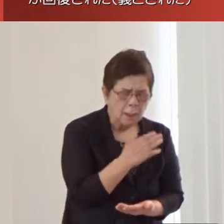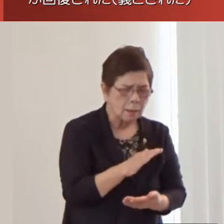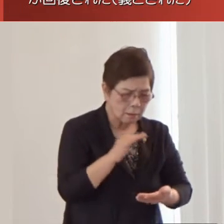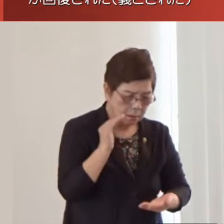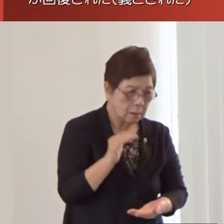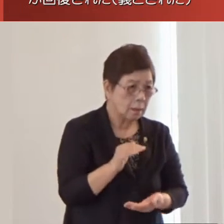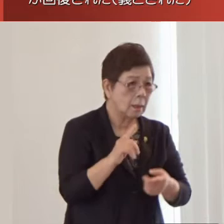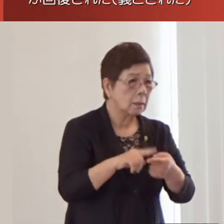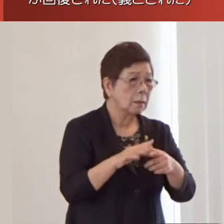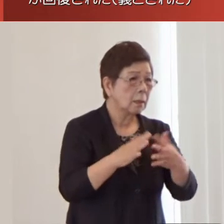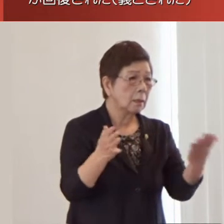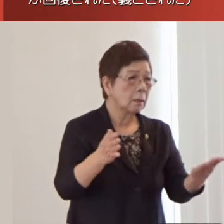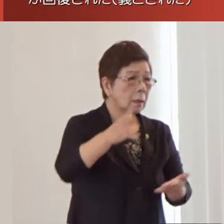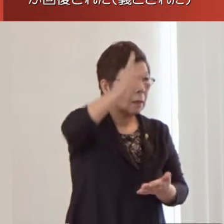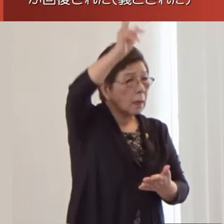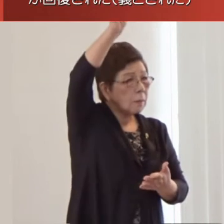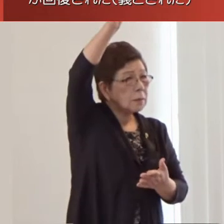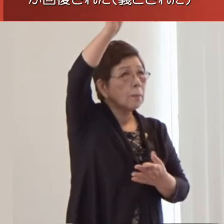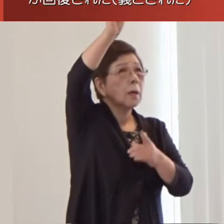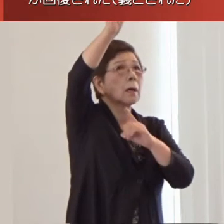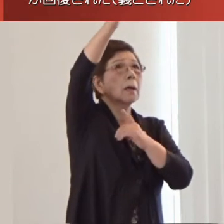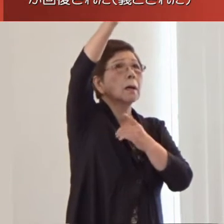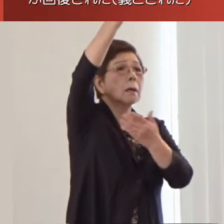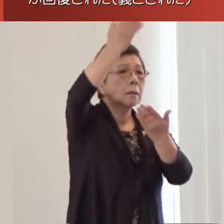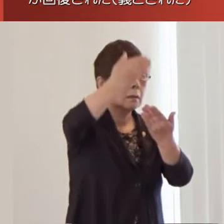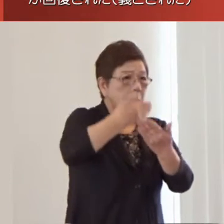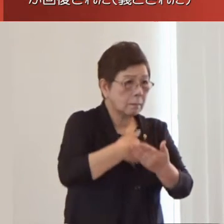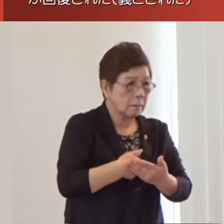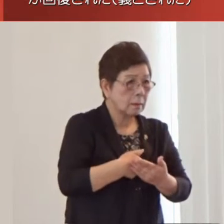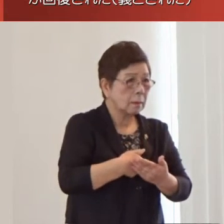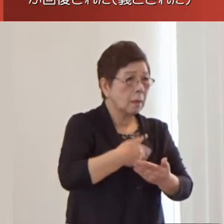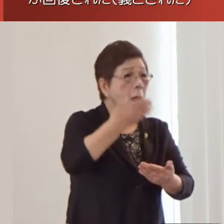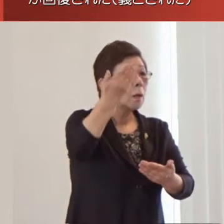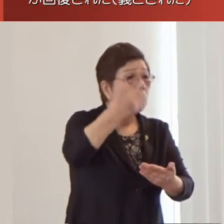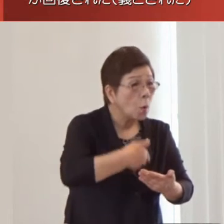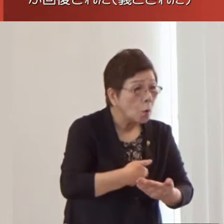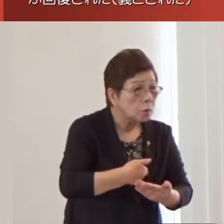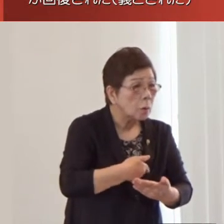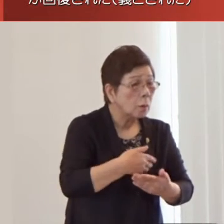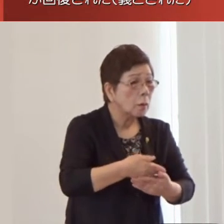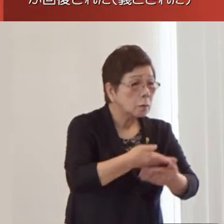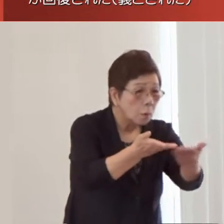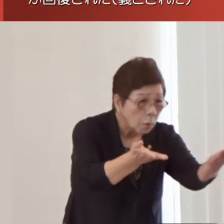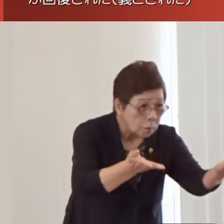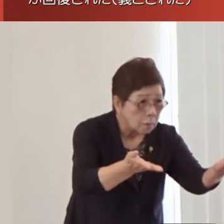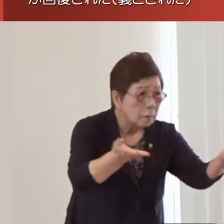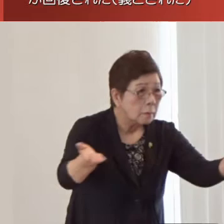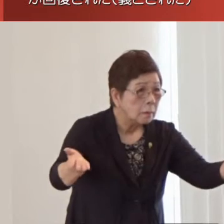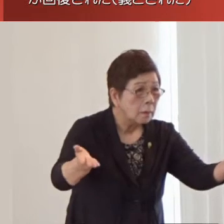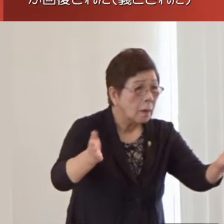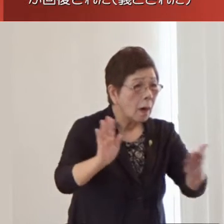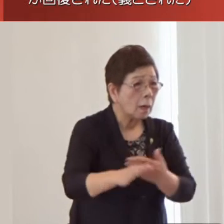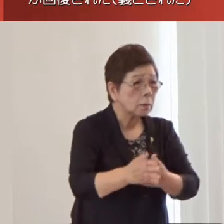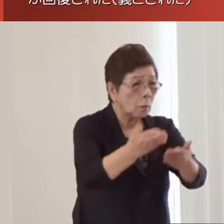これ一方的に神様からいただいた、はいどうぞと、あとは受け取るだけ